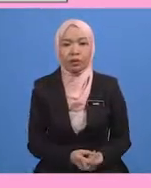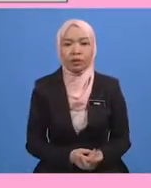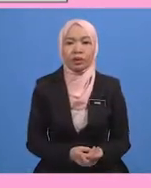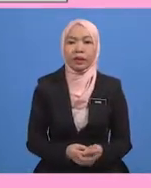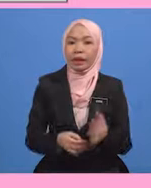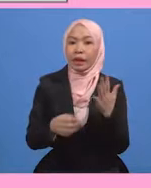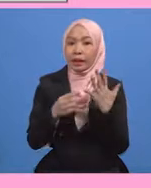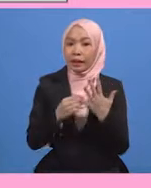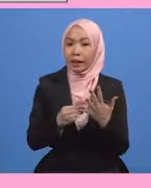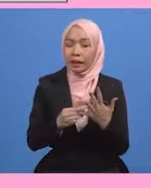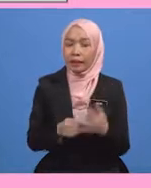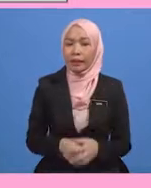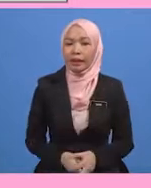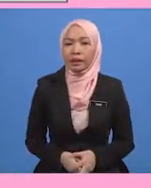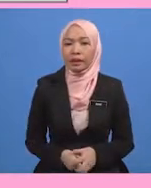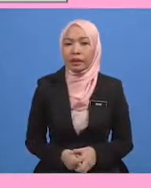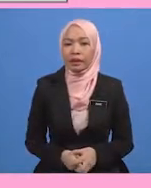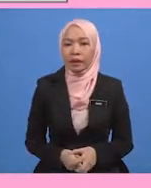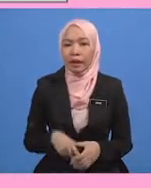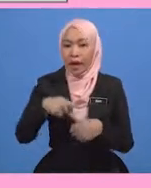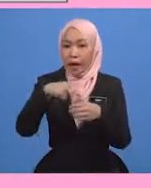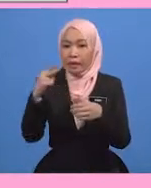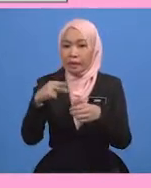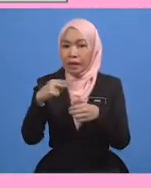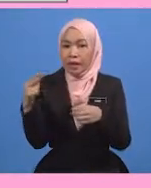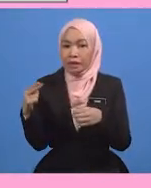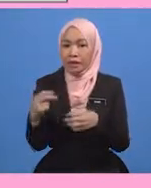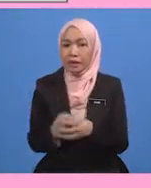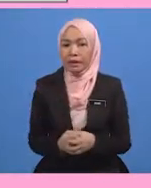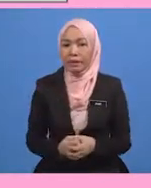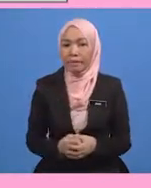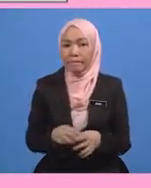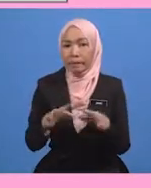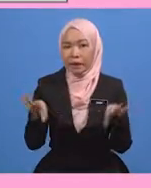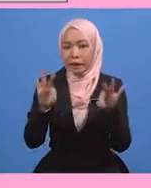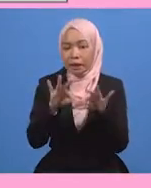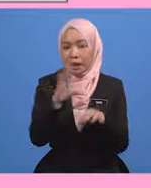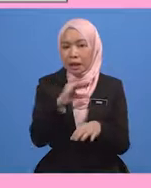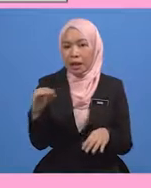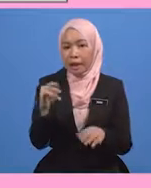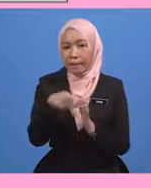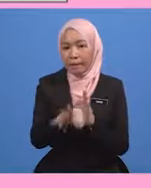karya-karya agung, tulisan tokoh atau perkara enam, pekerjaan tokoh.